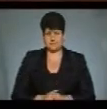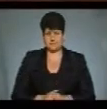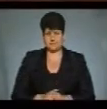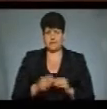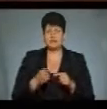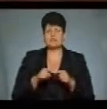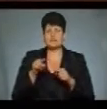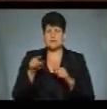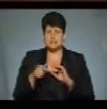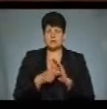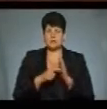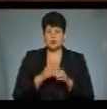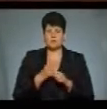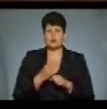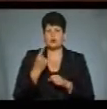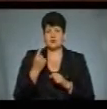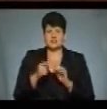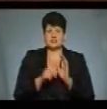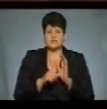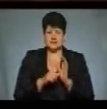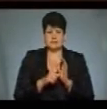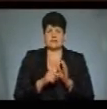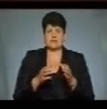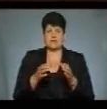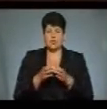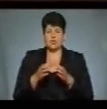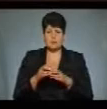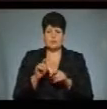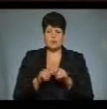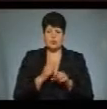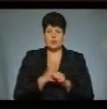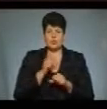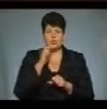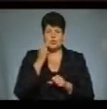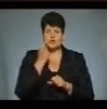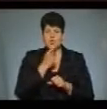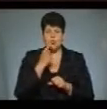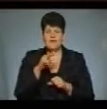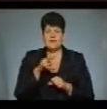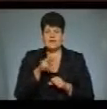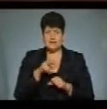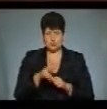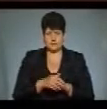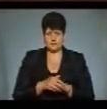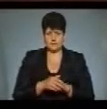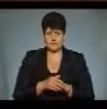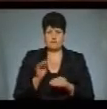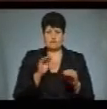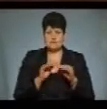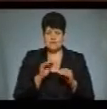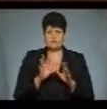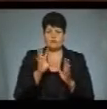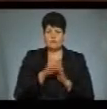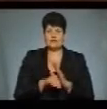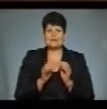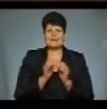цій аудиторії працює одна із 6 екзаменаційних груп, які перевіряють роботи з української мови і літератури. До складу кожної з них